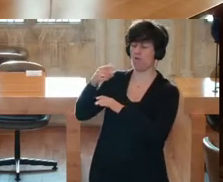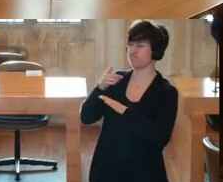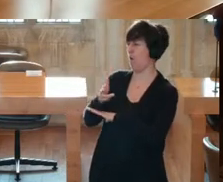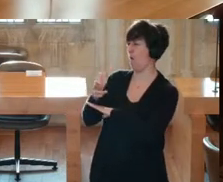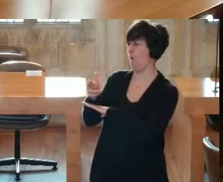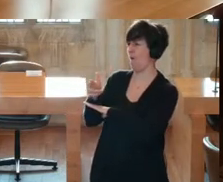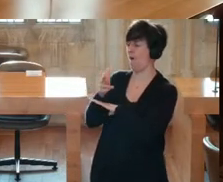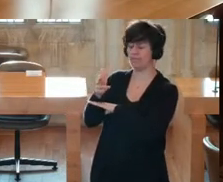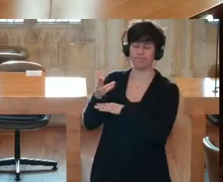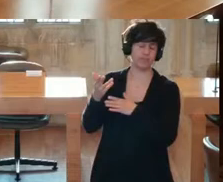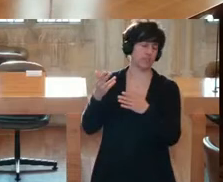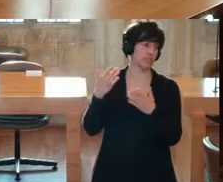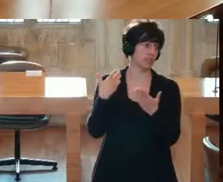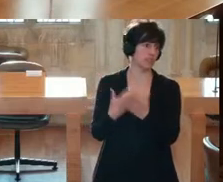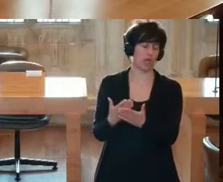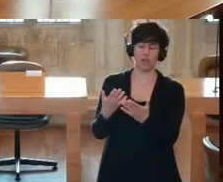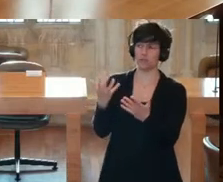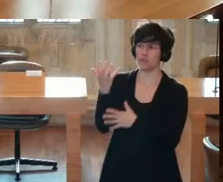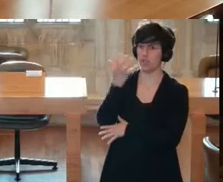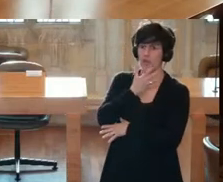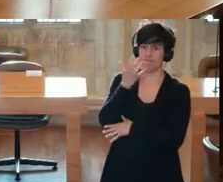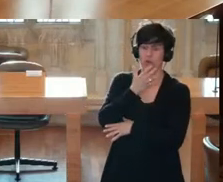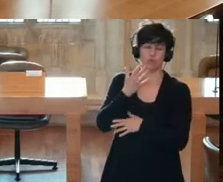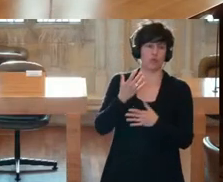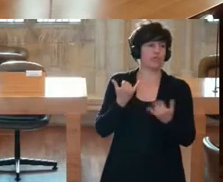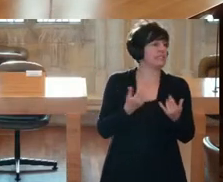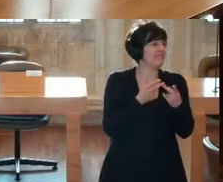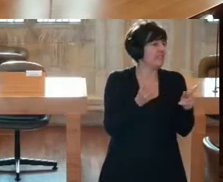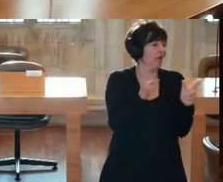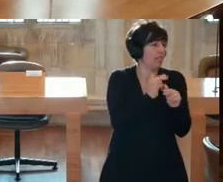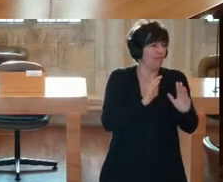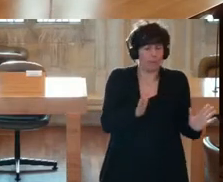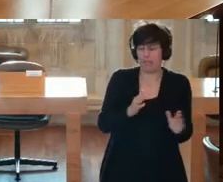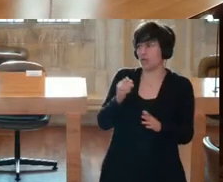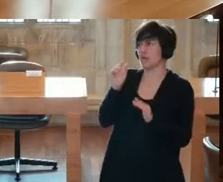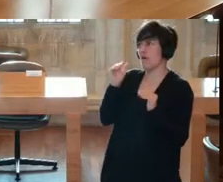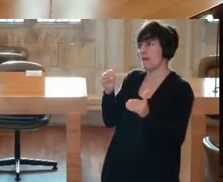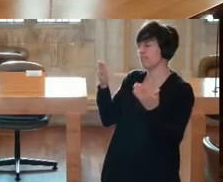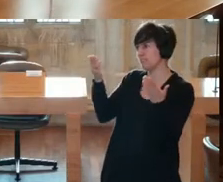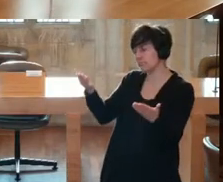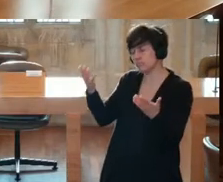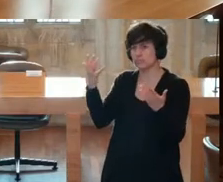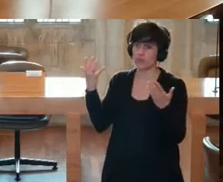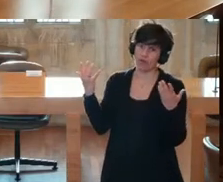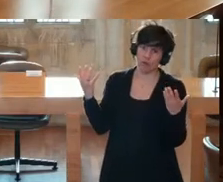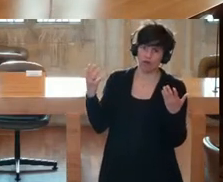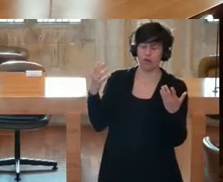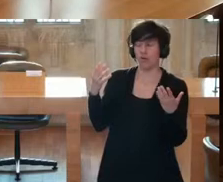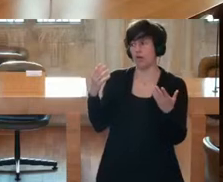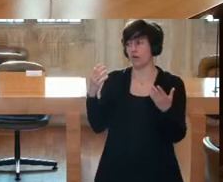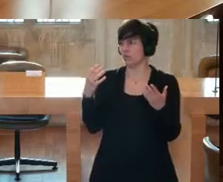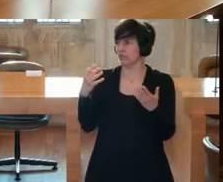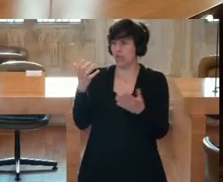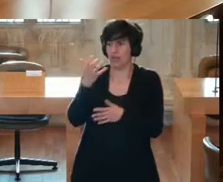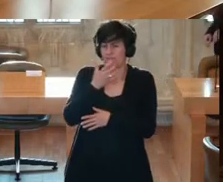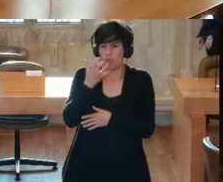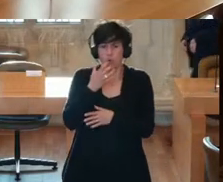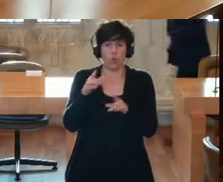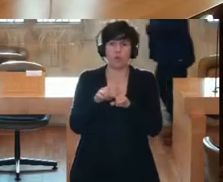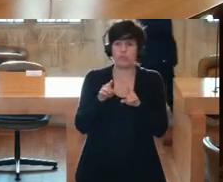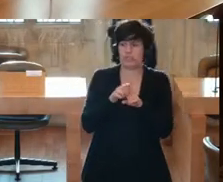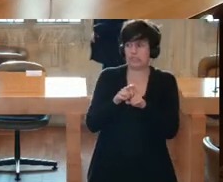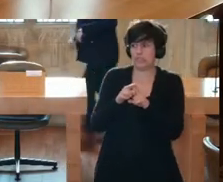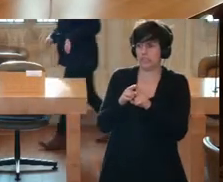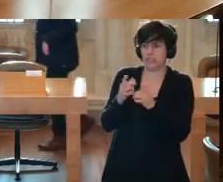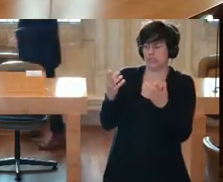reproduite à chaque fois dans les attentats terroristes. Et c'est quelque chose qui, tout comme évidemment le conflit qui se déroule à notre